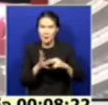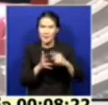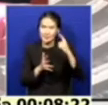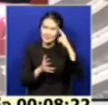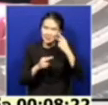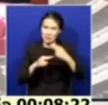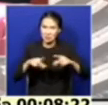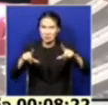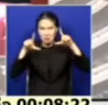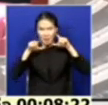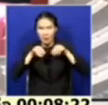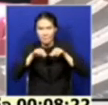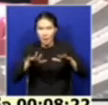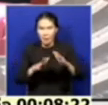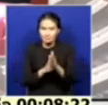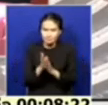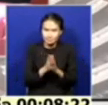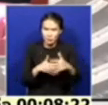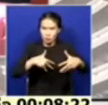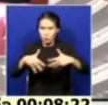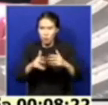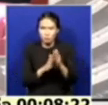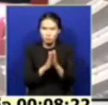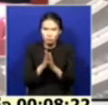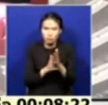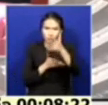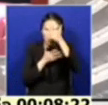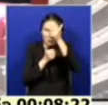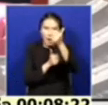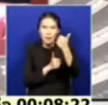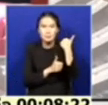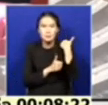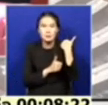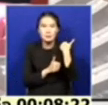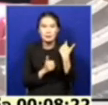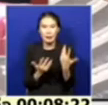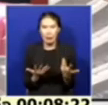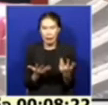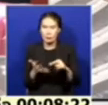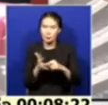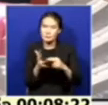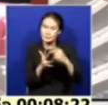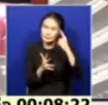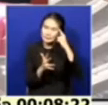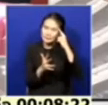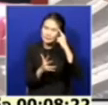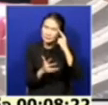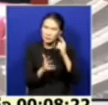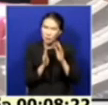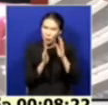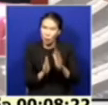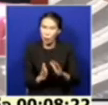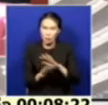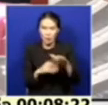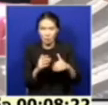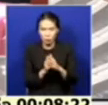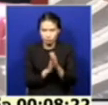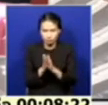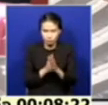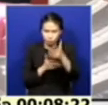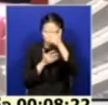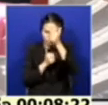นะครับก็มาจากการจะเรียกว่าปล่อยข่าวก็ได้นะฮะเพื่อให้รับรู้ว่ามีเรื่องนี้เ